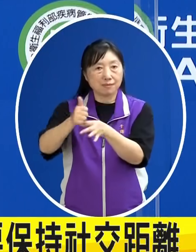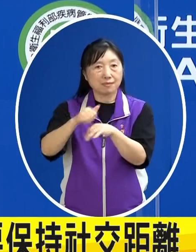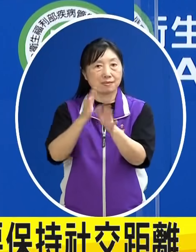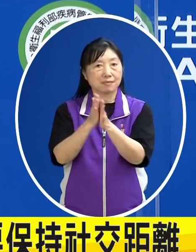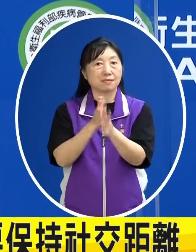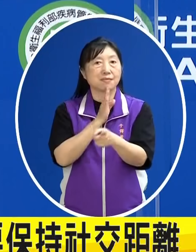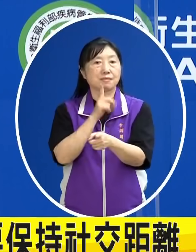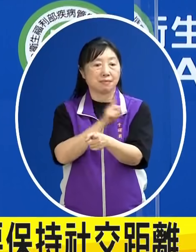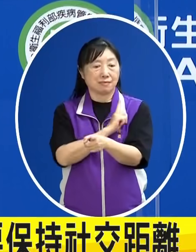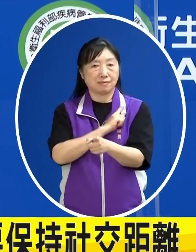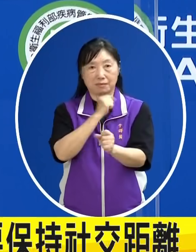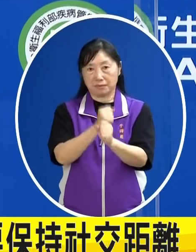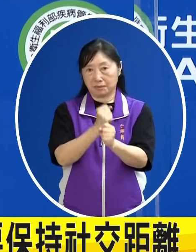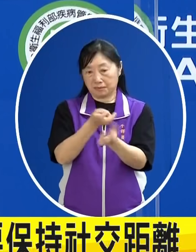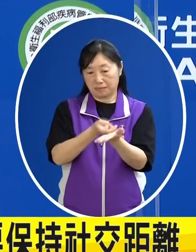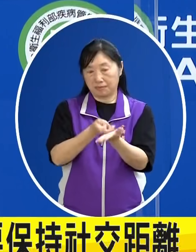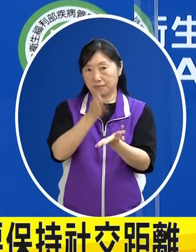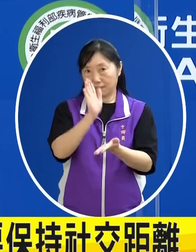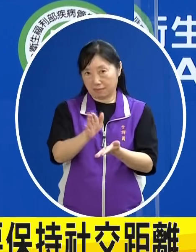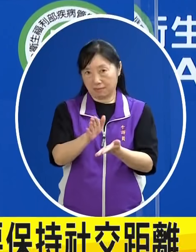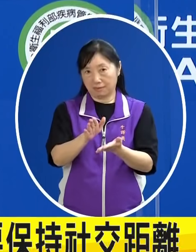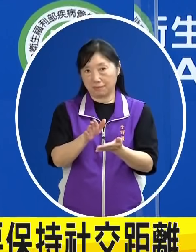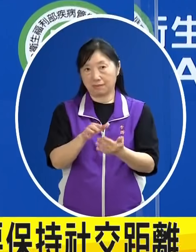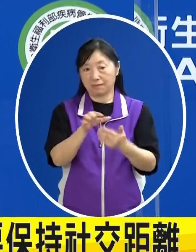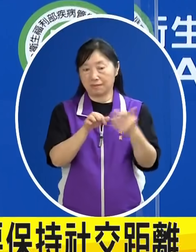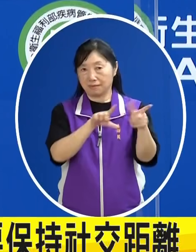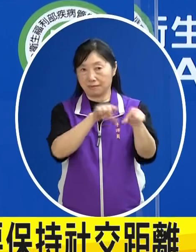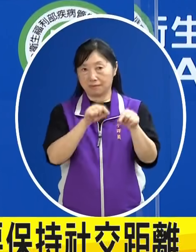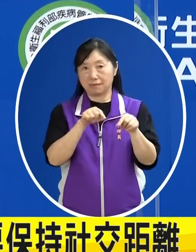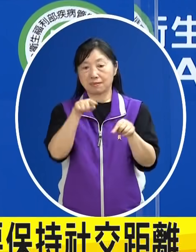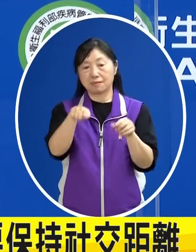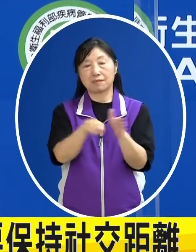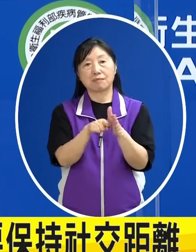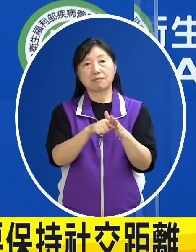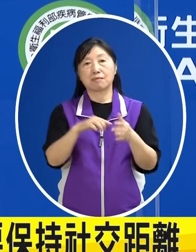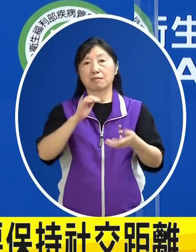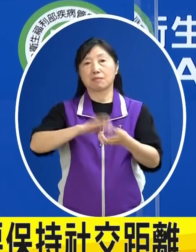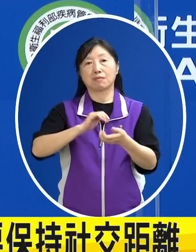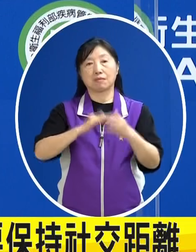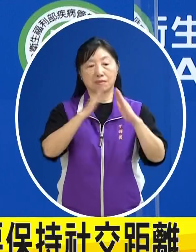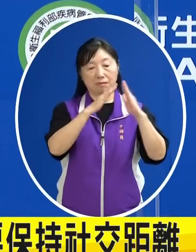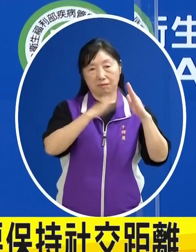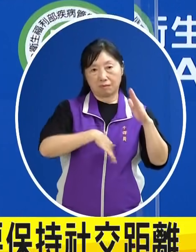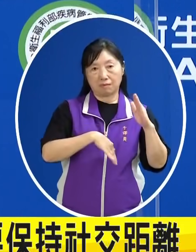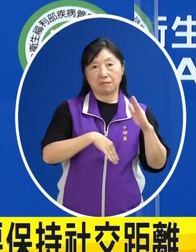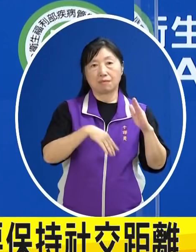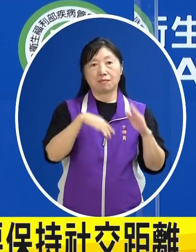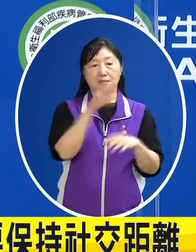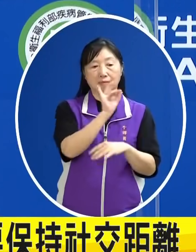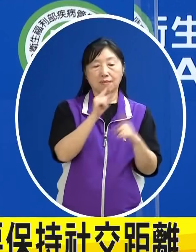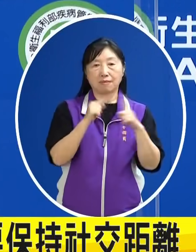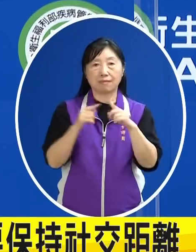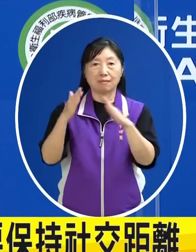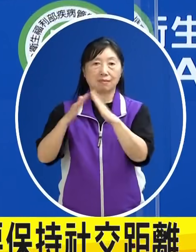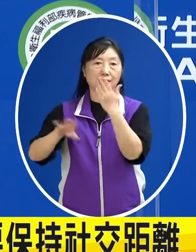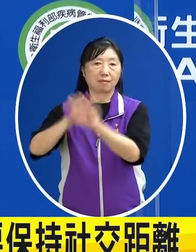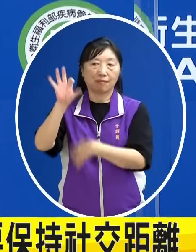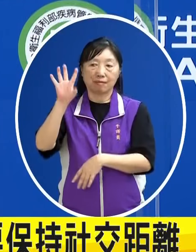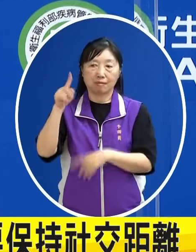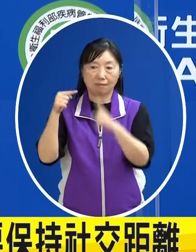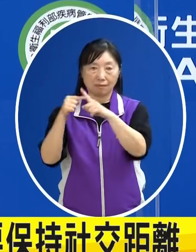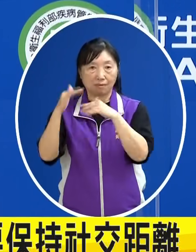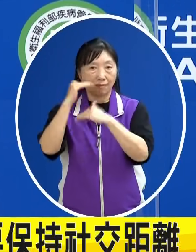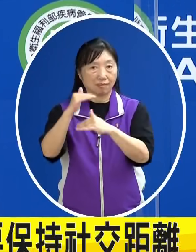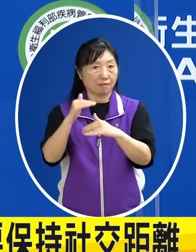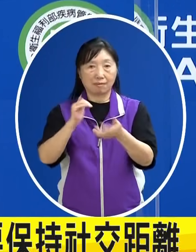确实的执行相关的方案，那就不受室内100人、室外500人的哈限